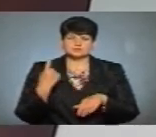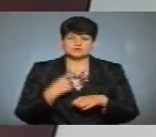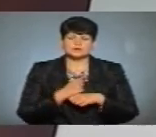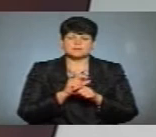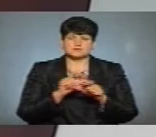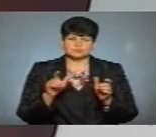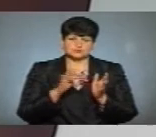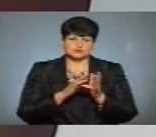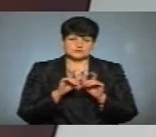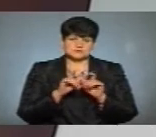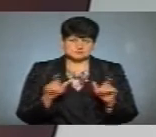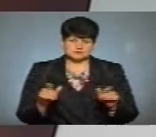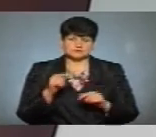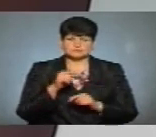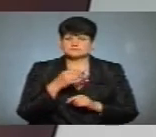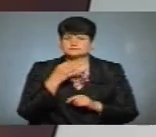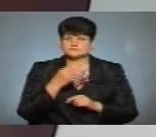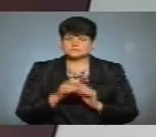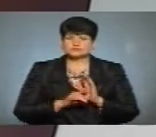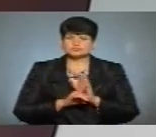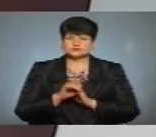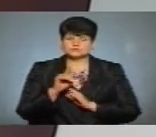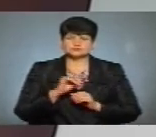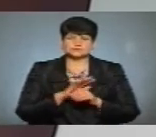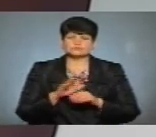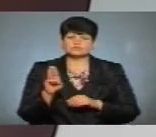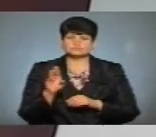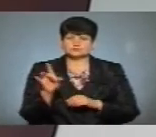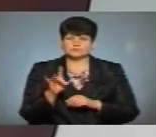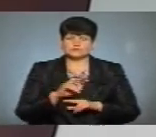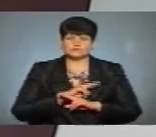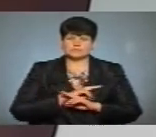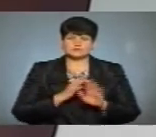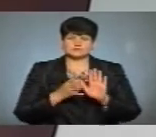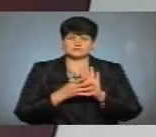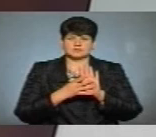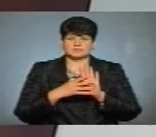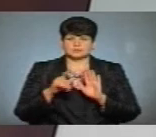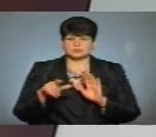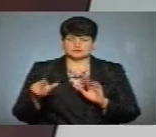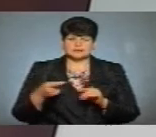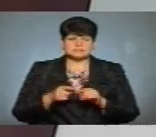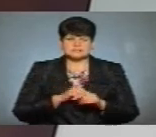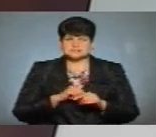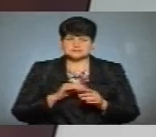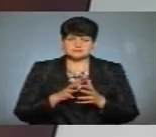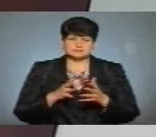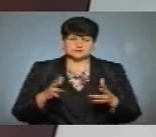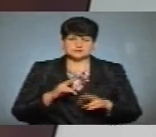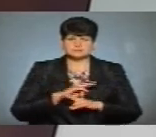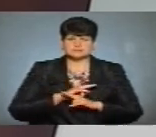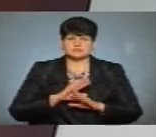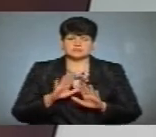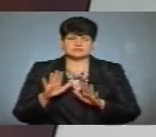Володимир Паничев. За його словами, з початку пандемії на Шумщині померло 9 людей. Це найбільше летальних випадків, каже